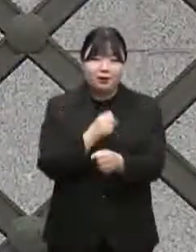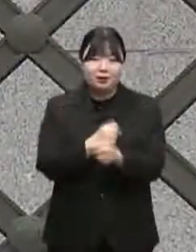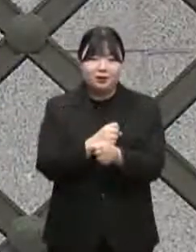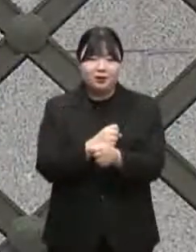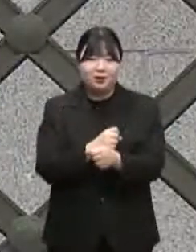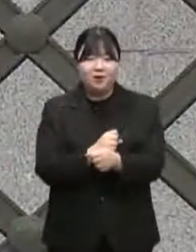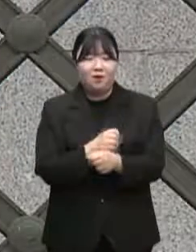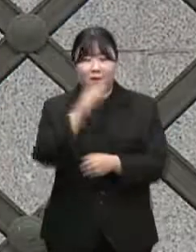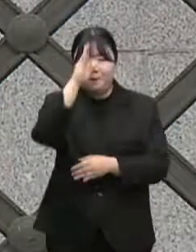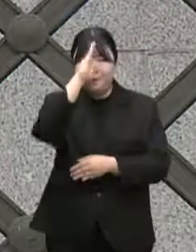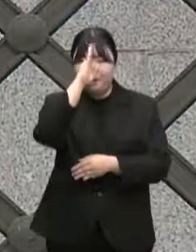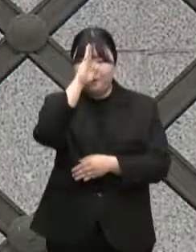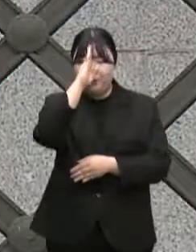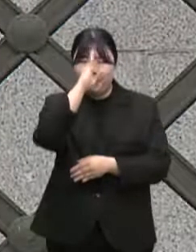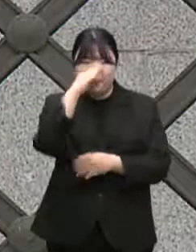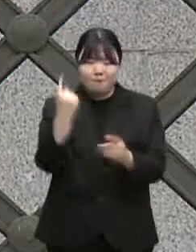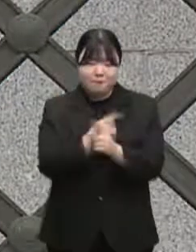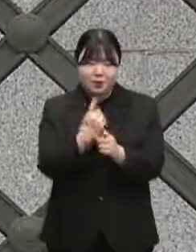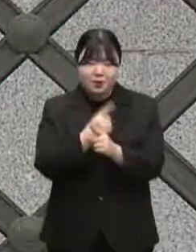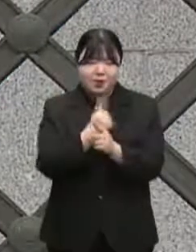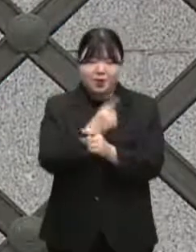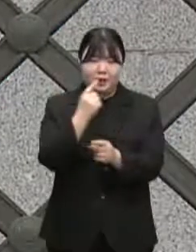건강상태를 유지하는 것을 목표로 합니다